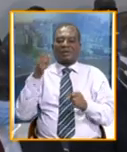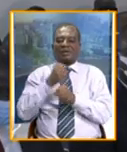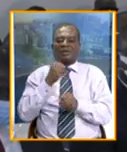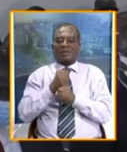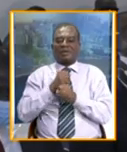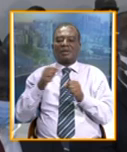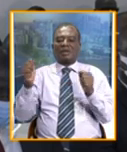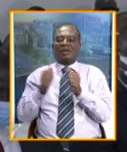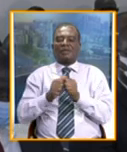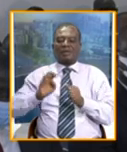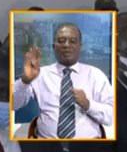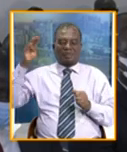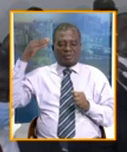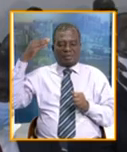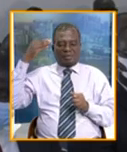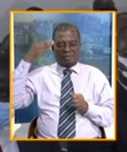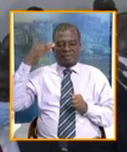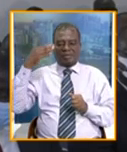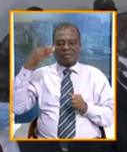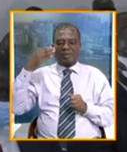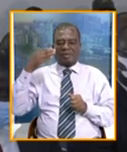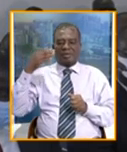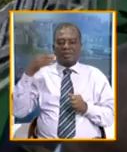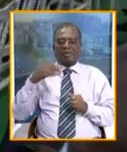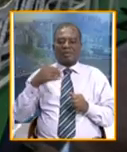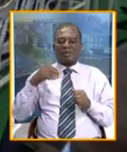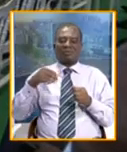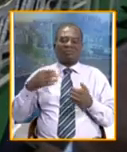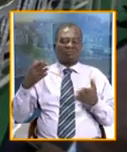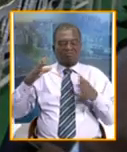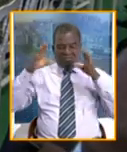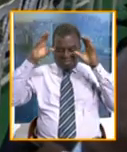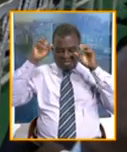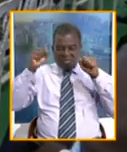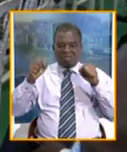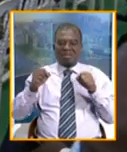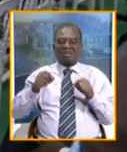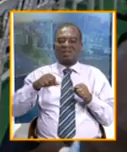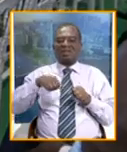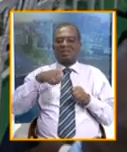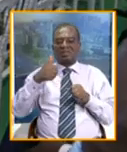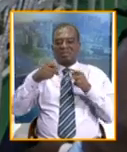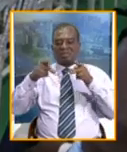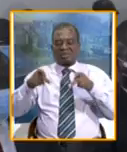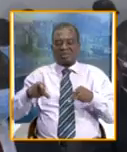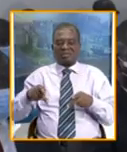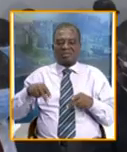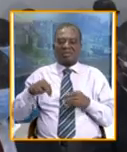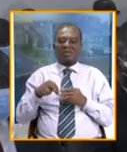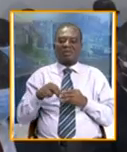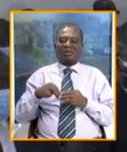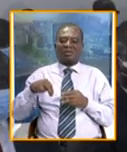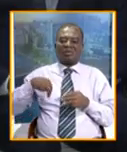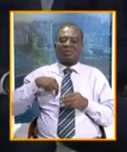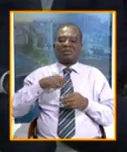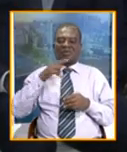collaborateurs du Premier ministre, que ce soit à la présidence ou dans le gouvernement. Nous sommes avec vous. Nous